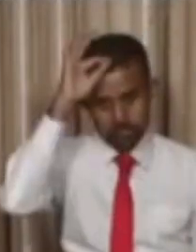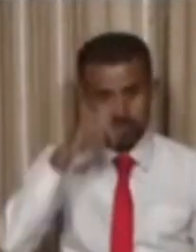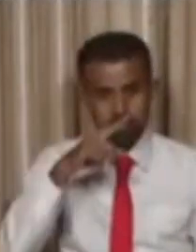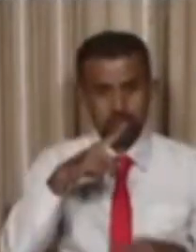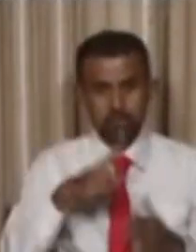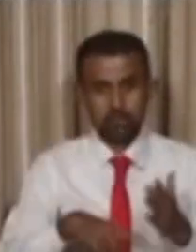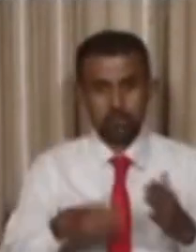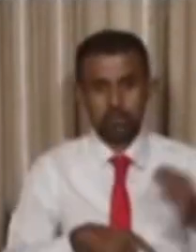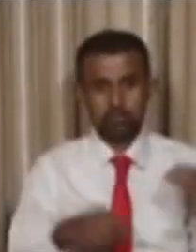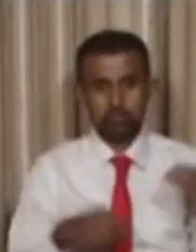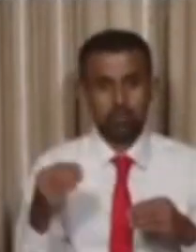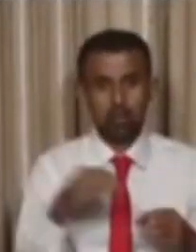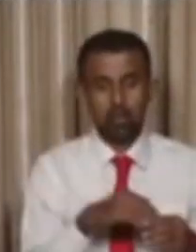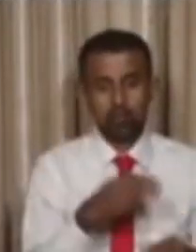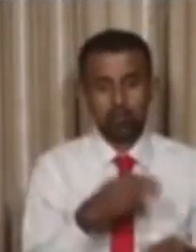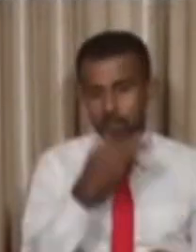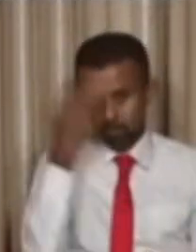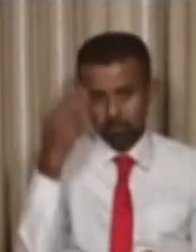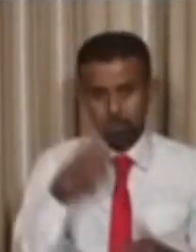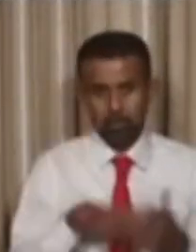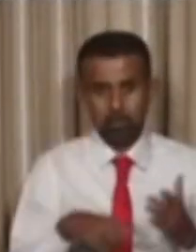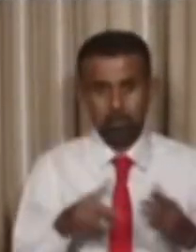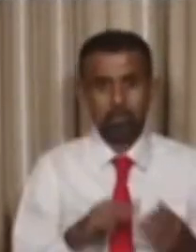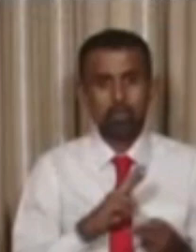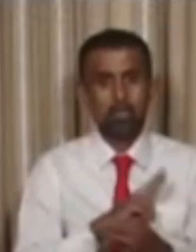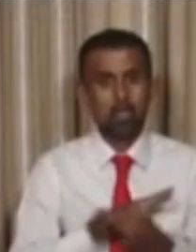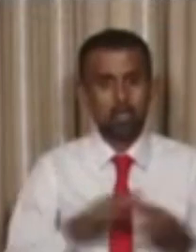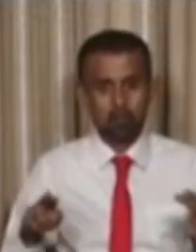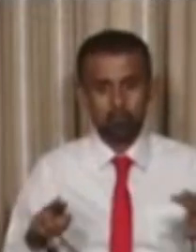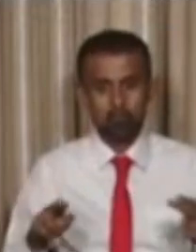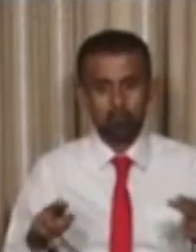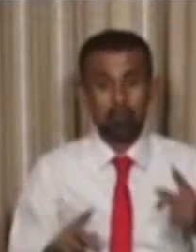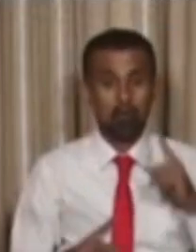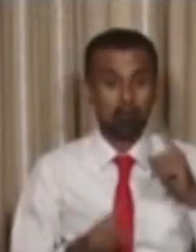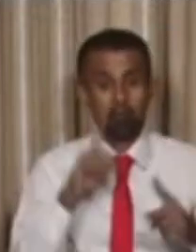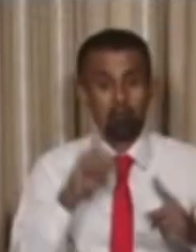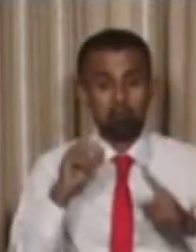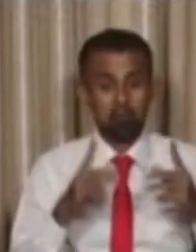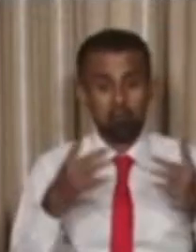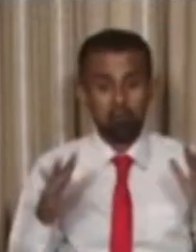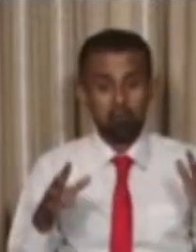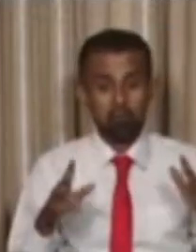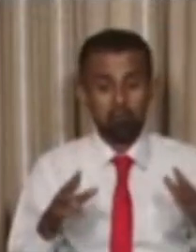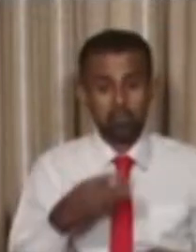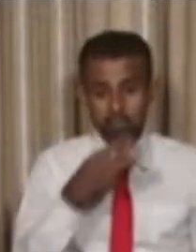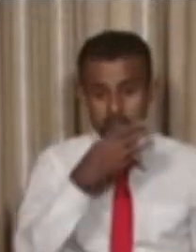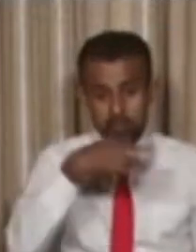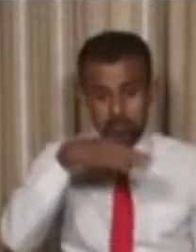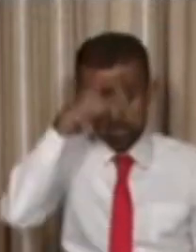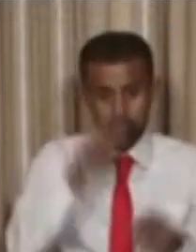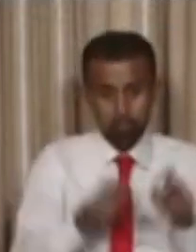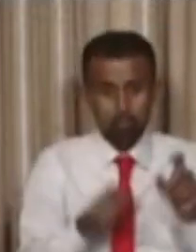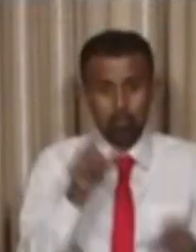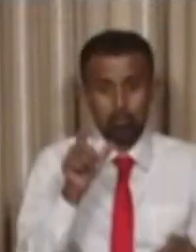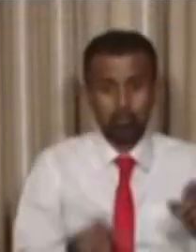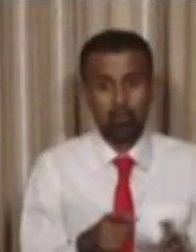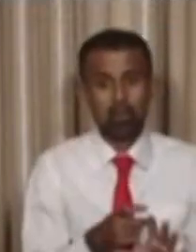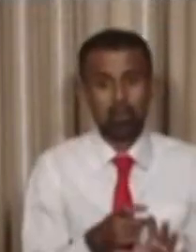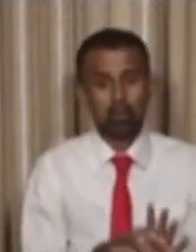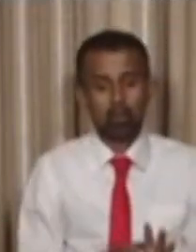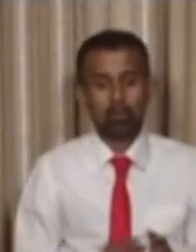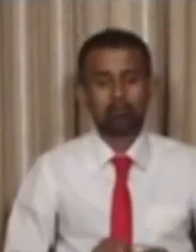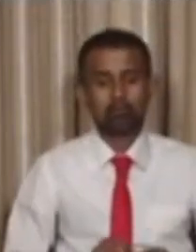கோட்டபாய ராஜபக்சே அவர்களை அதே சிங்கள மக்கள், அதே சிங்கள இளைஞர்கள் அறகலைய போராட்டத்தின் மூலம் ஓட ஓட